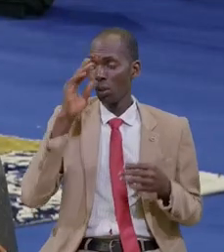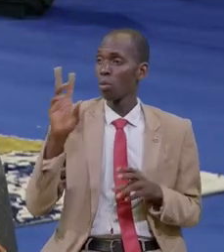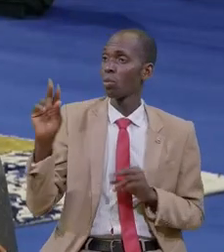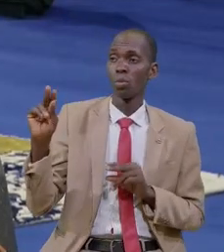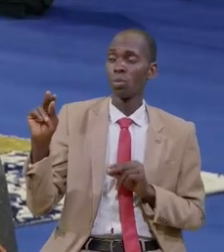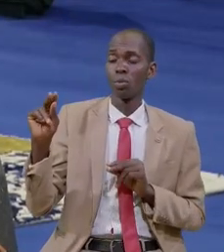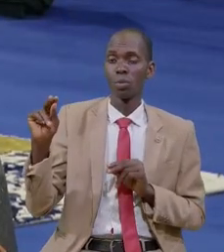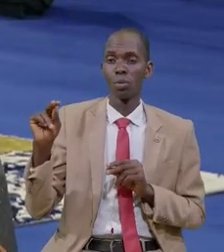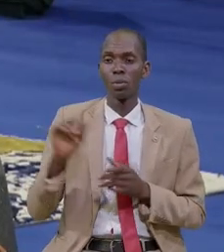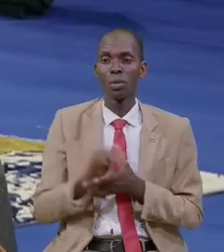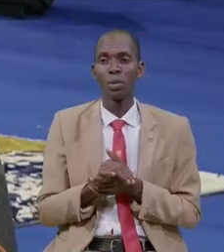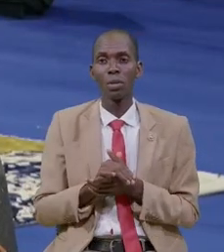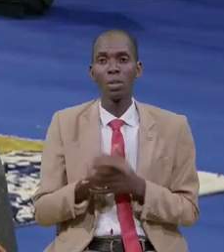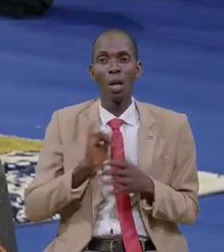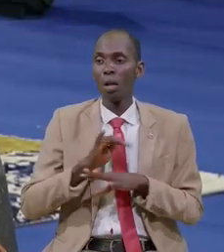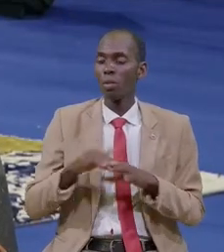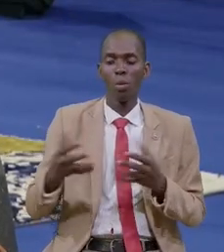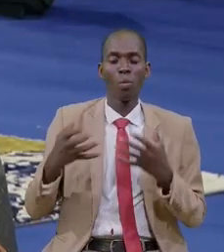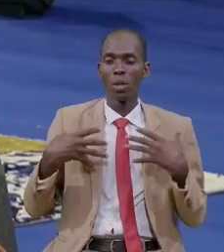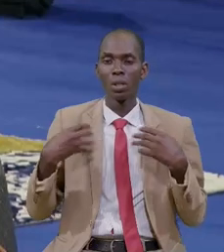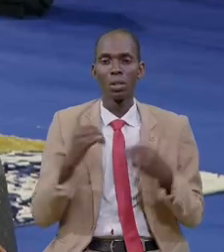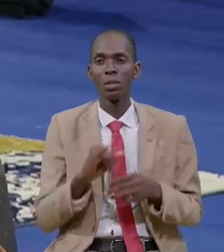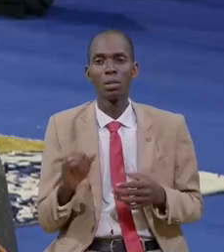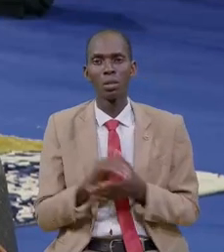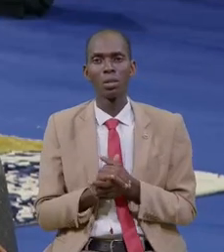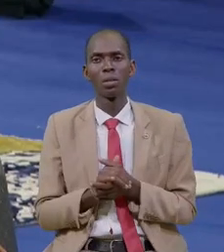non. Je ne veux pas la guérison.